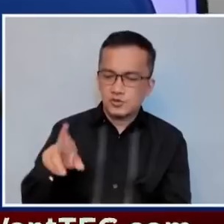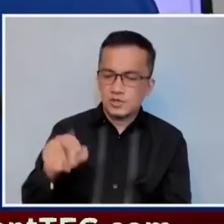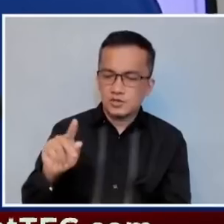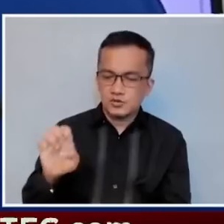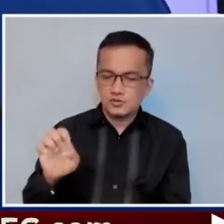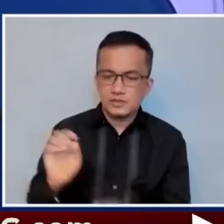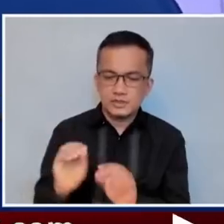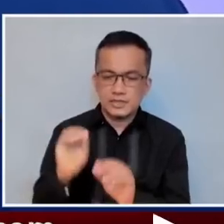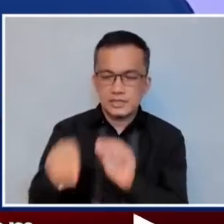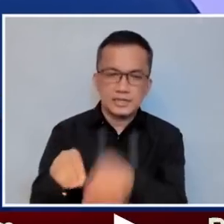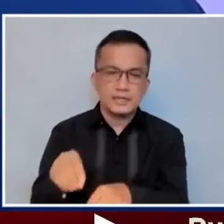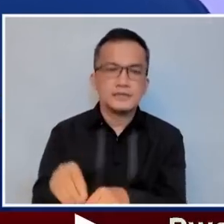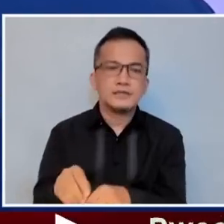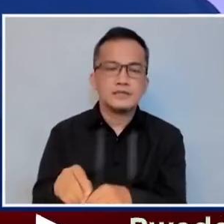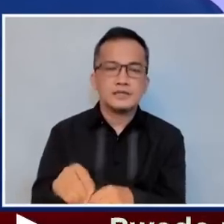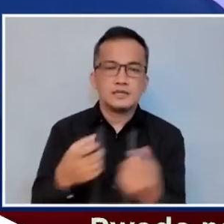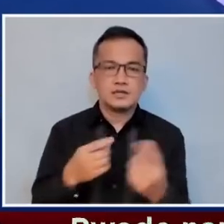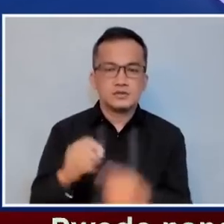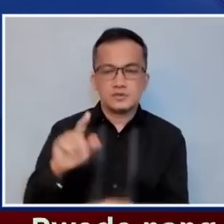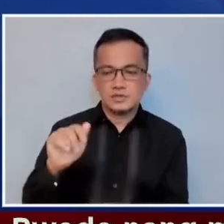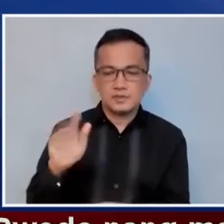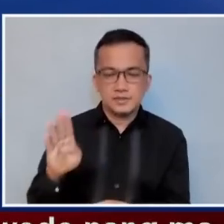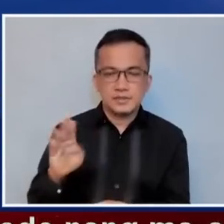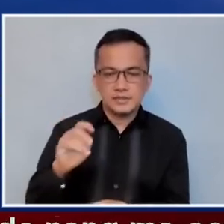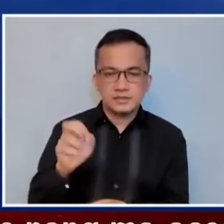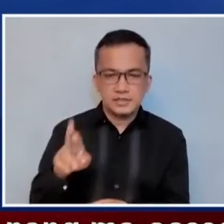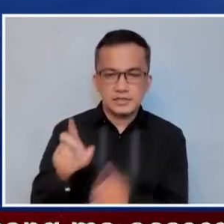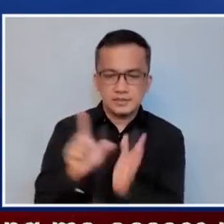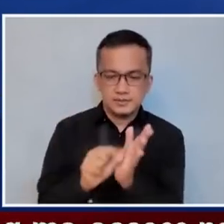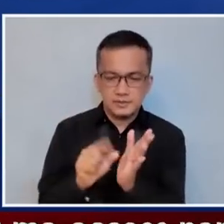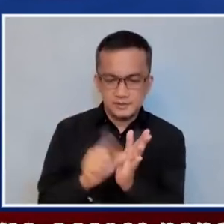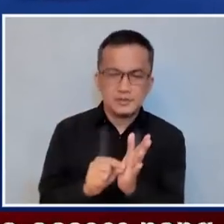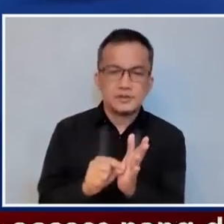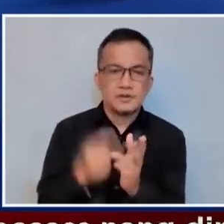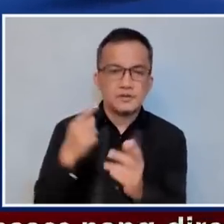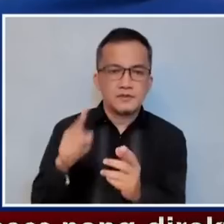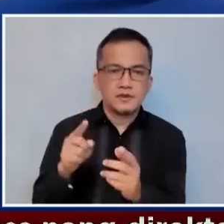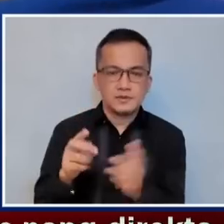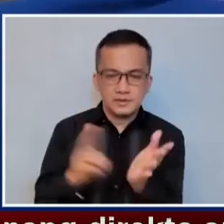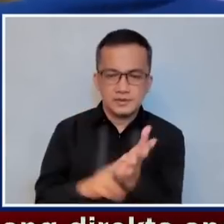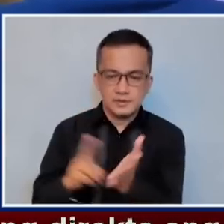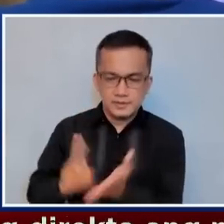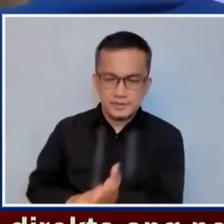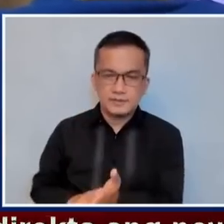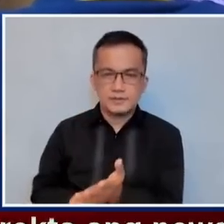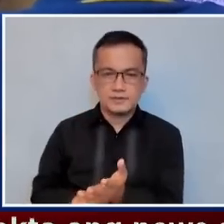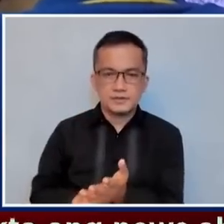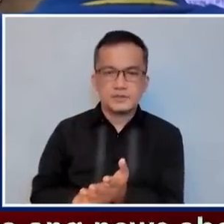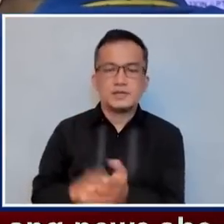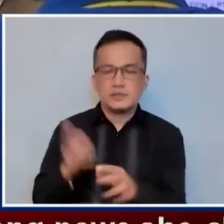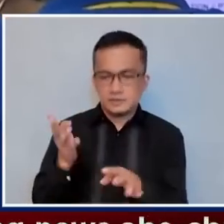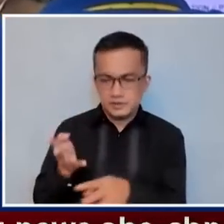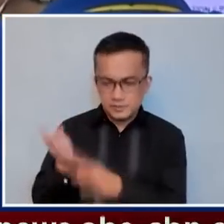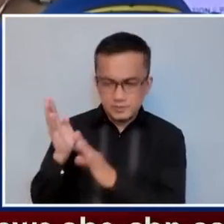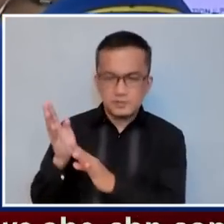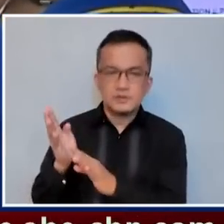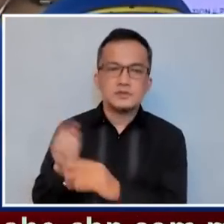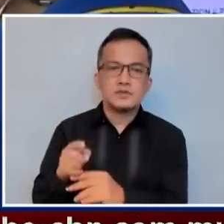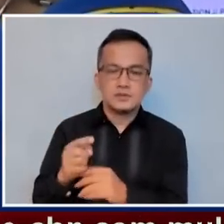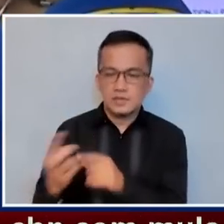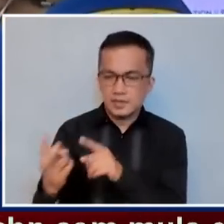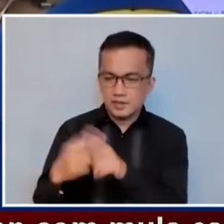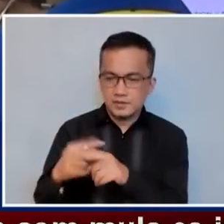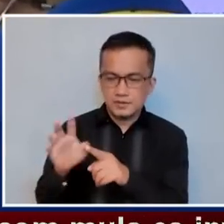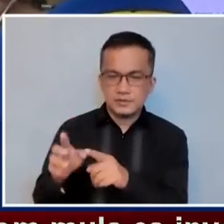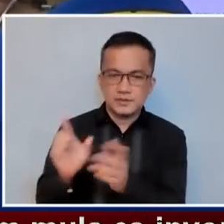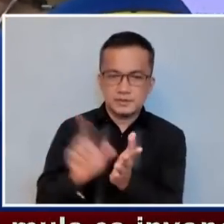inilalagay. Ang gagawin ng LTFRB-NCR, i-imprenta ito para sa mga pirma at i-upload ito para mismong yung aplikante na ang